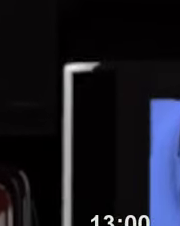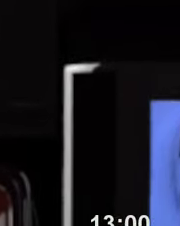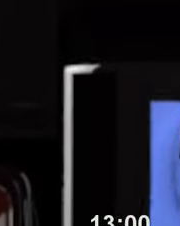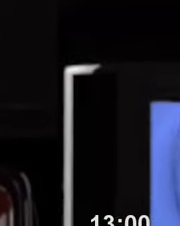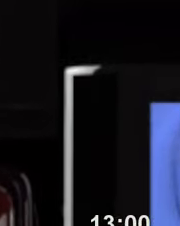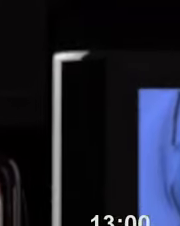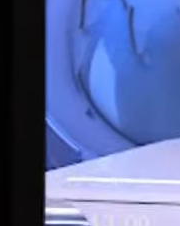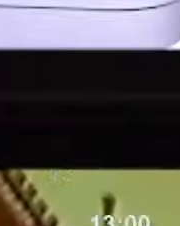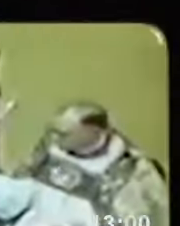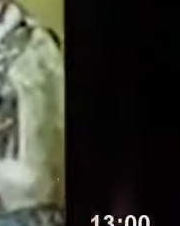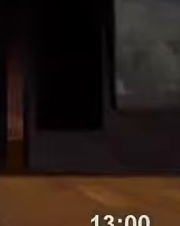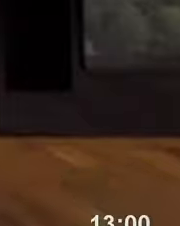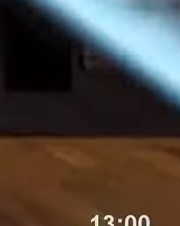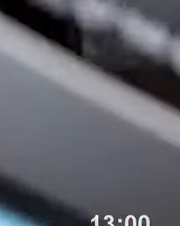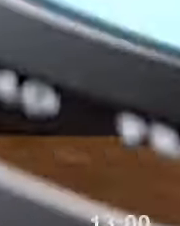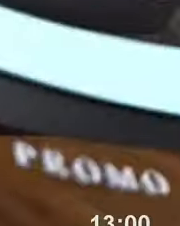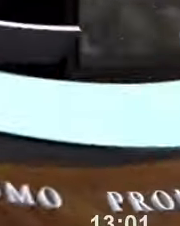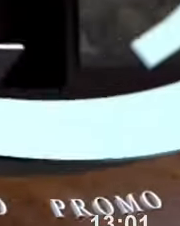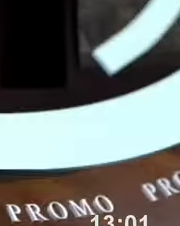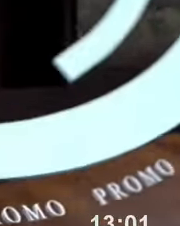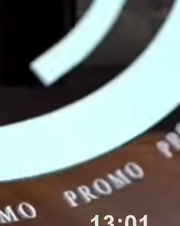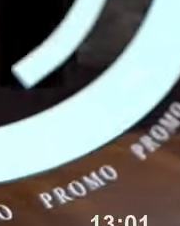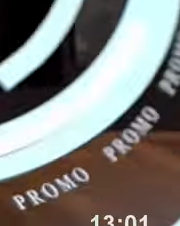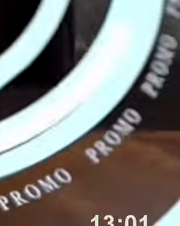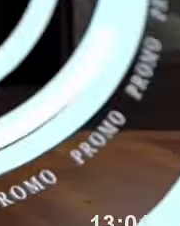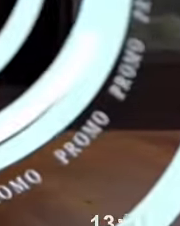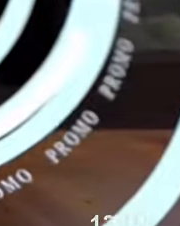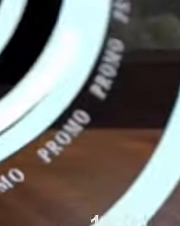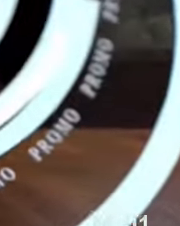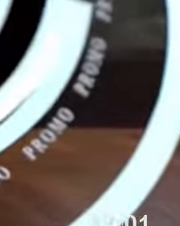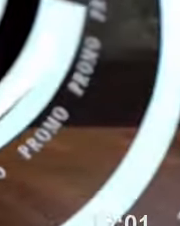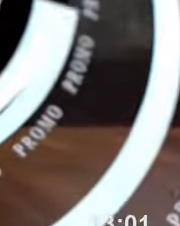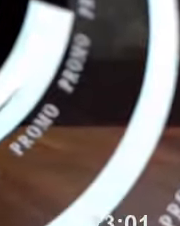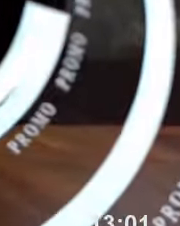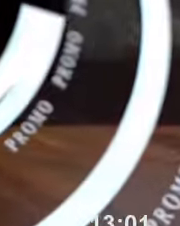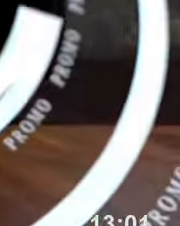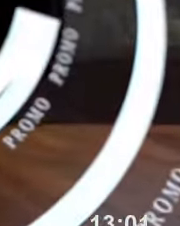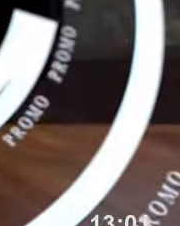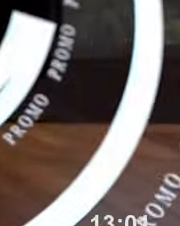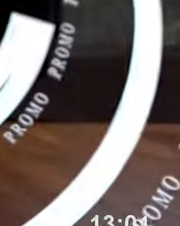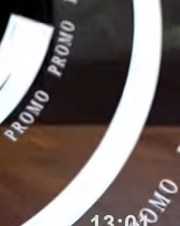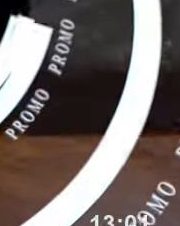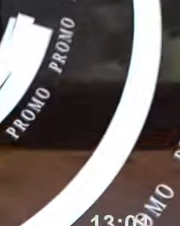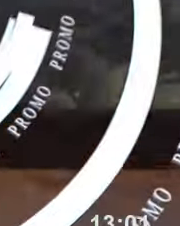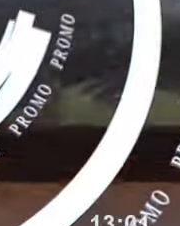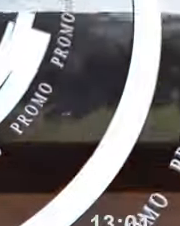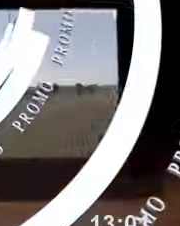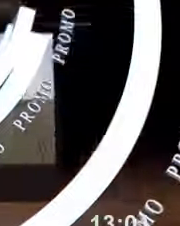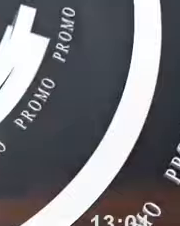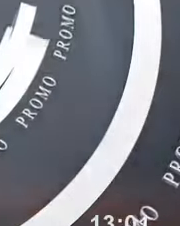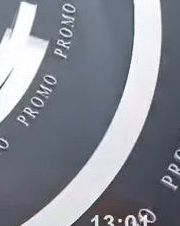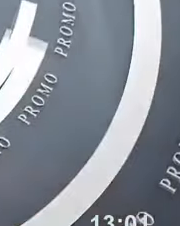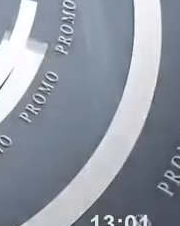Молдове на уровне Евросоюза. Королева Елизавета II, которая правила Великобритании 70 лет.